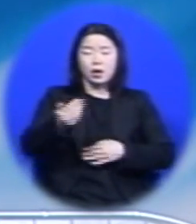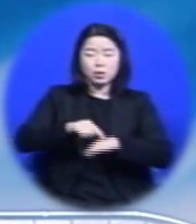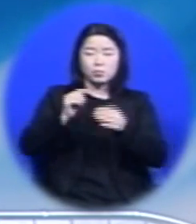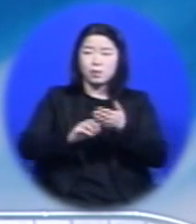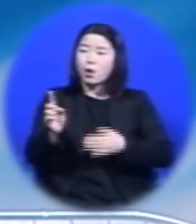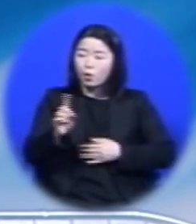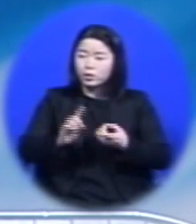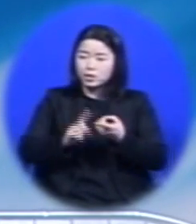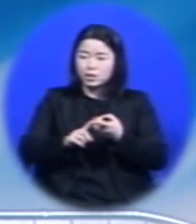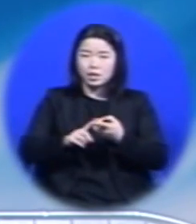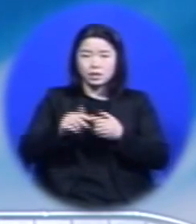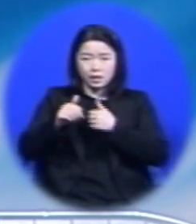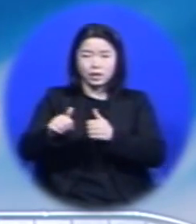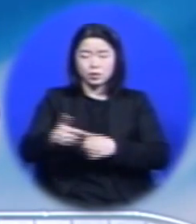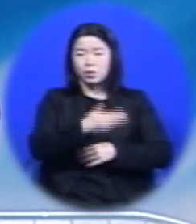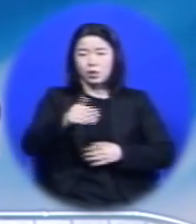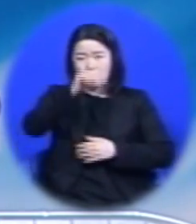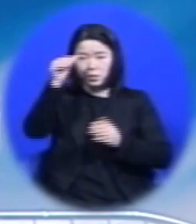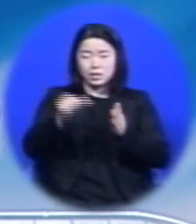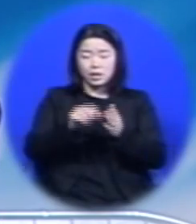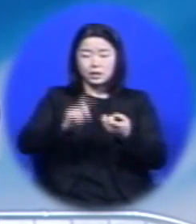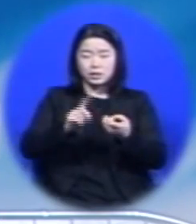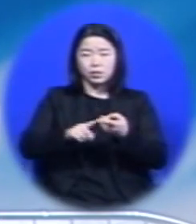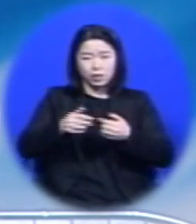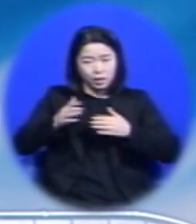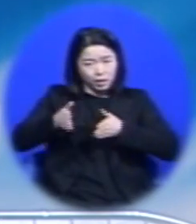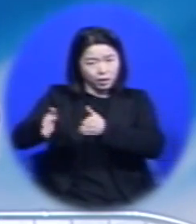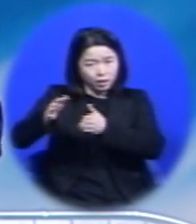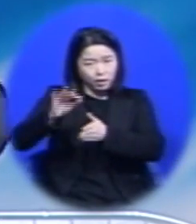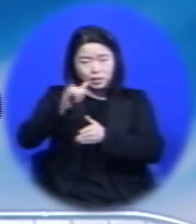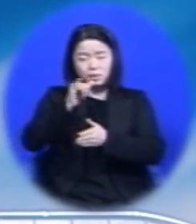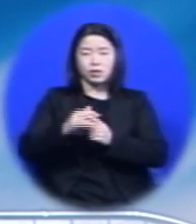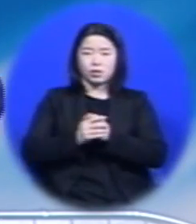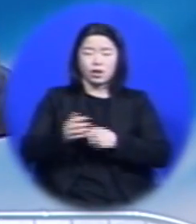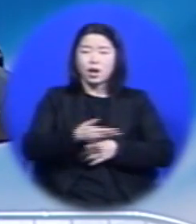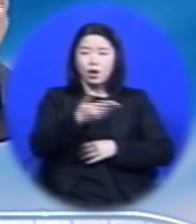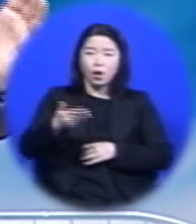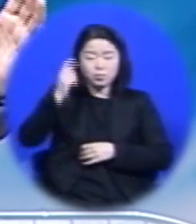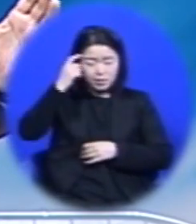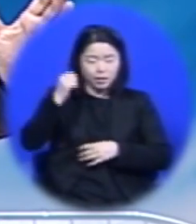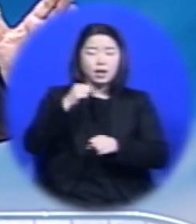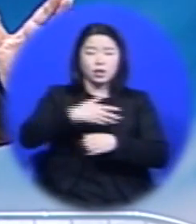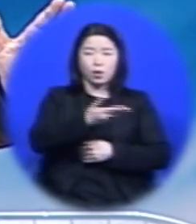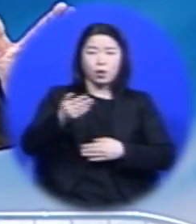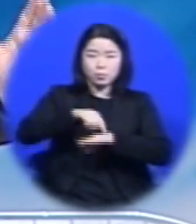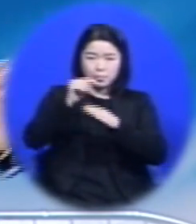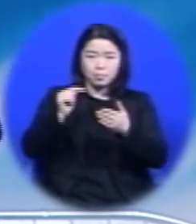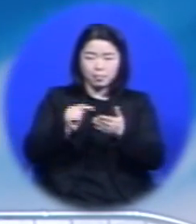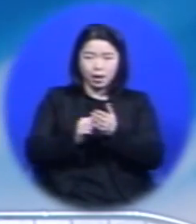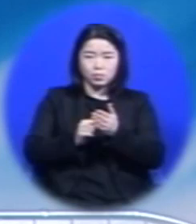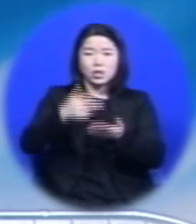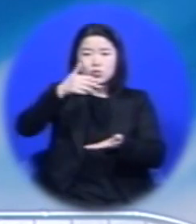어떠신지 따라서 여러분의 인생은 이미 그렇게 가는 거예요 지금 여러분의 생각 여러분의 마음의